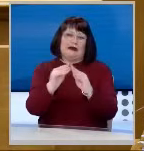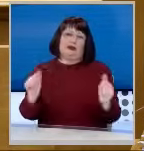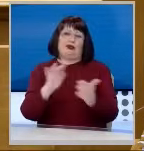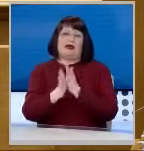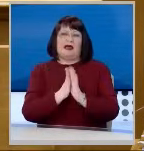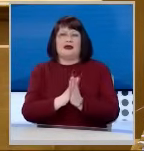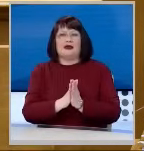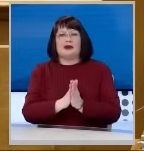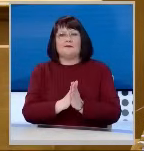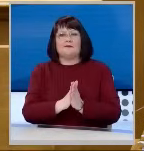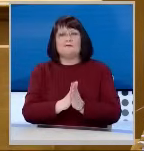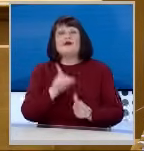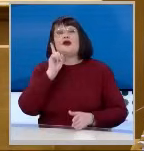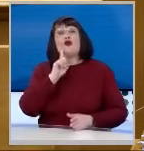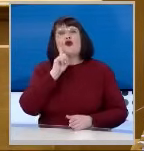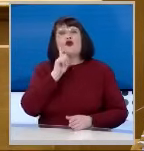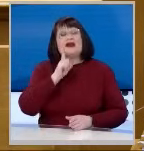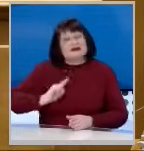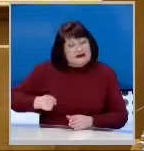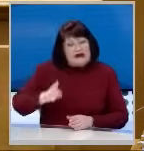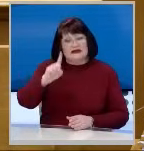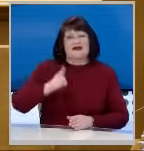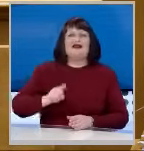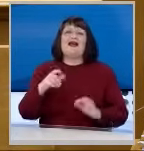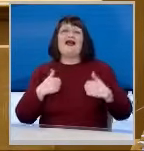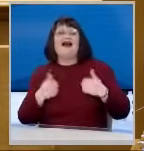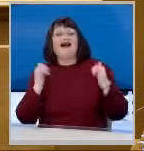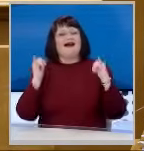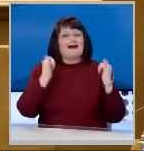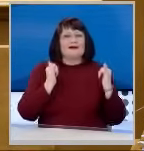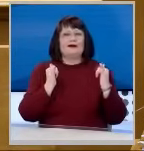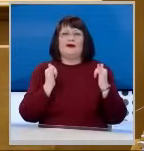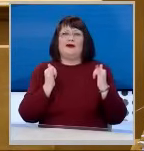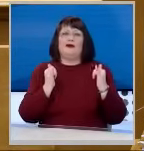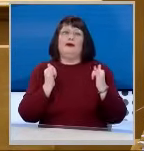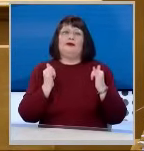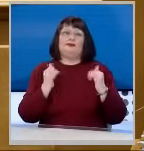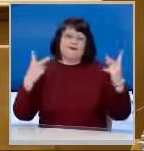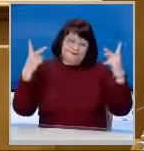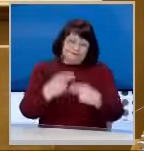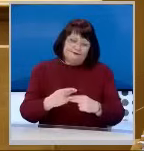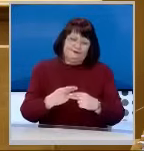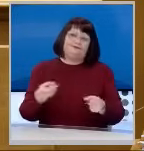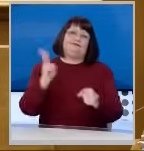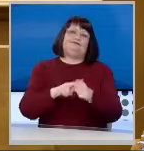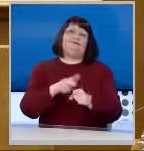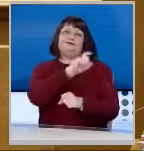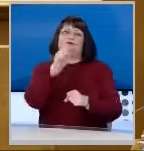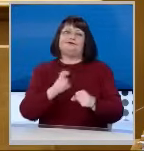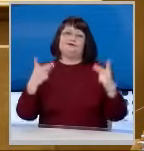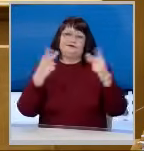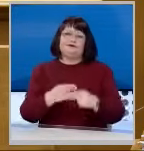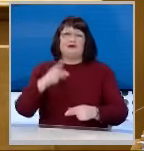δικαίωση τα κορίτσια που ταξίδευαν αμέριμνα και κόπηκε το νήμα της ζωής τους